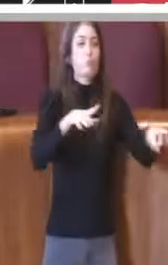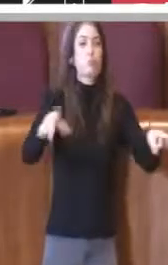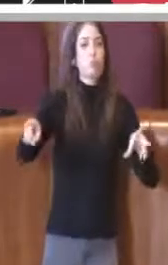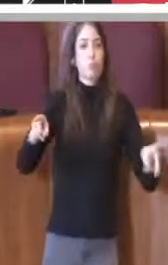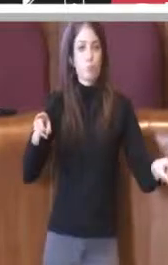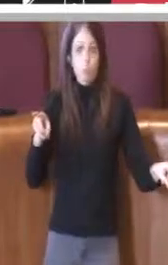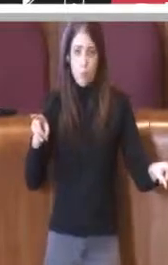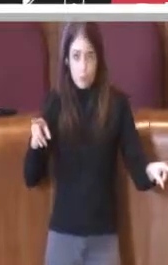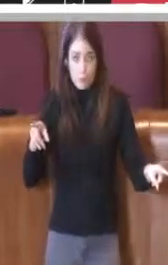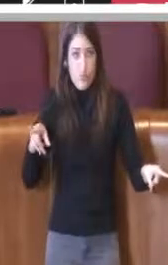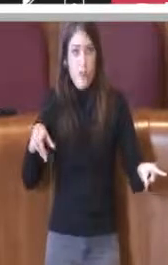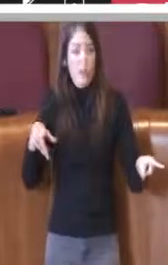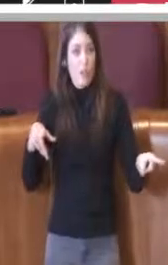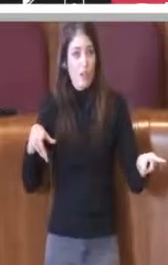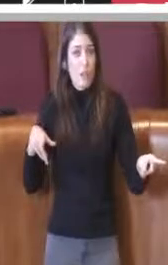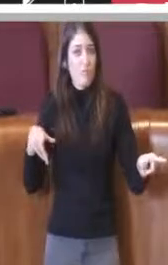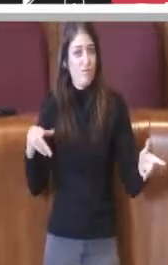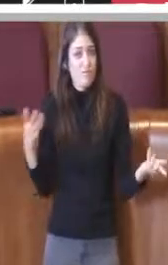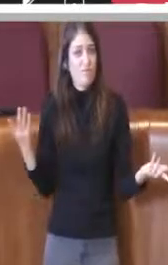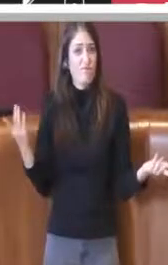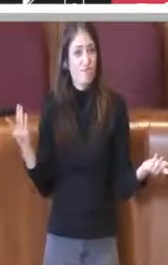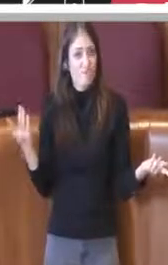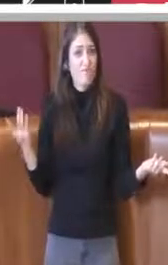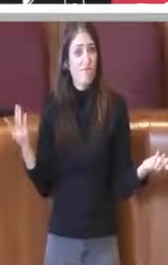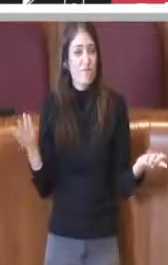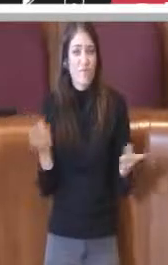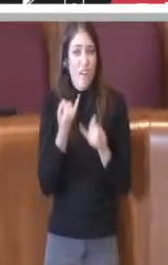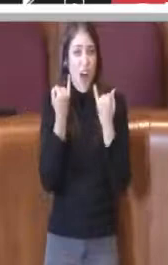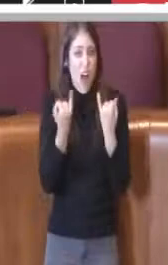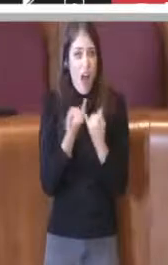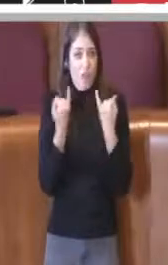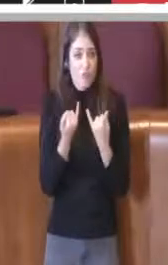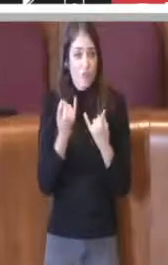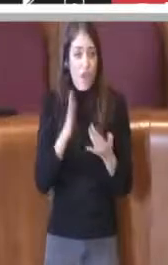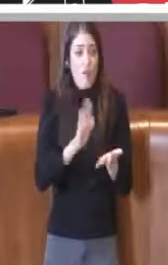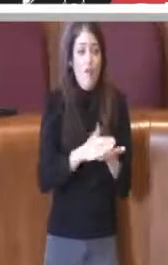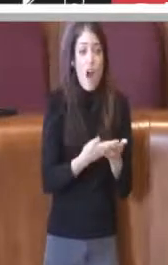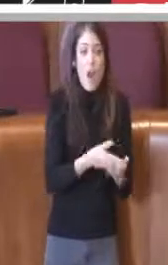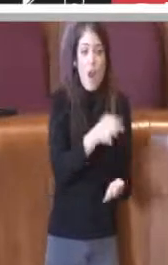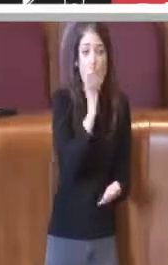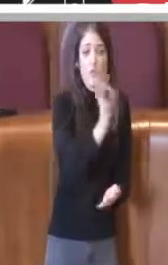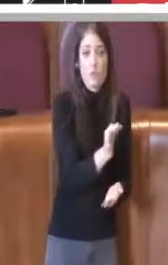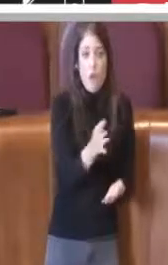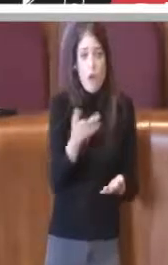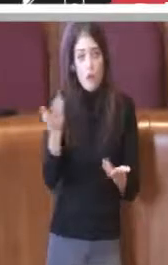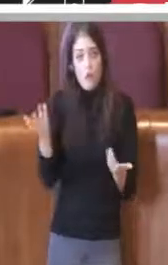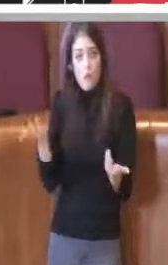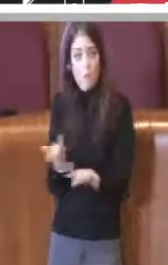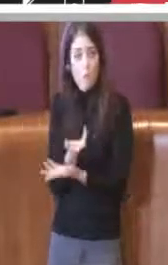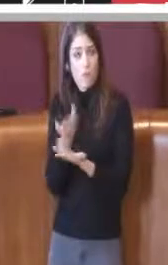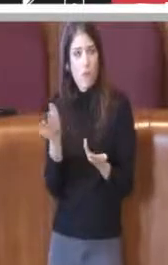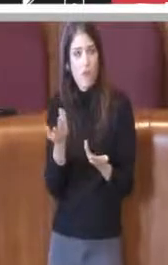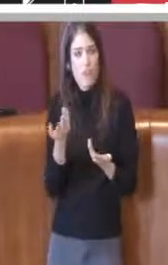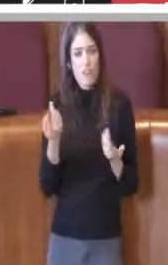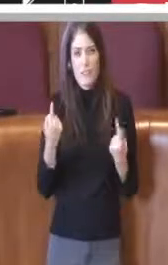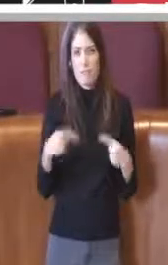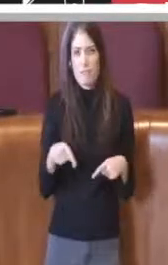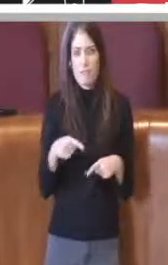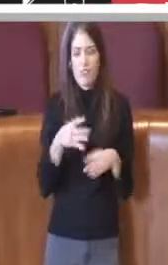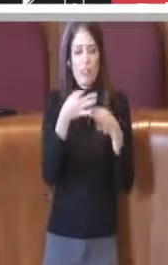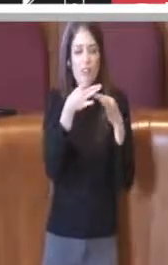fare in un valore un nome alle cose credo che la dignità di ogni